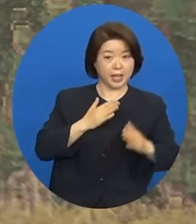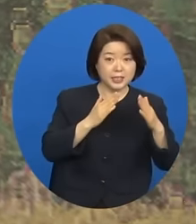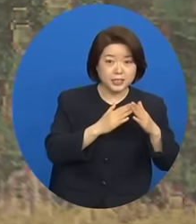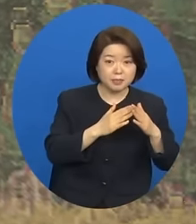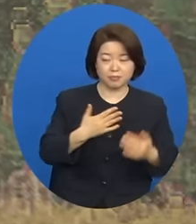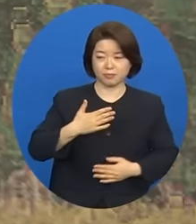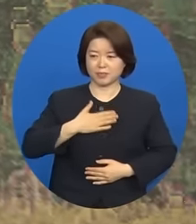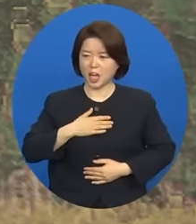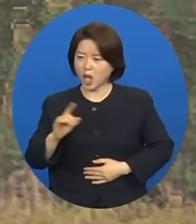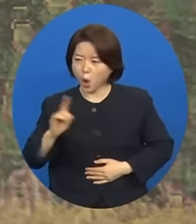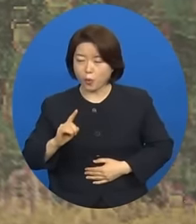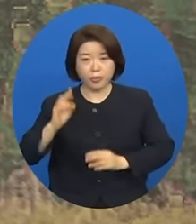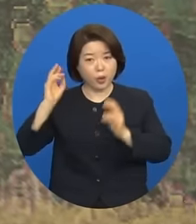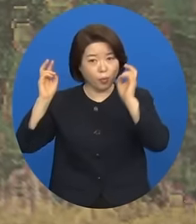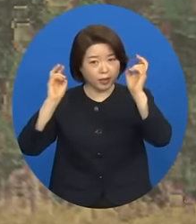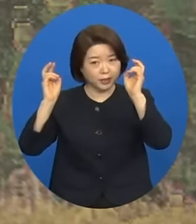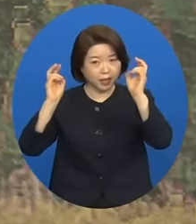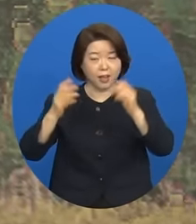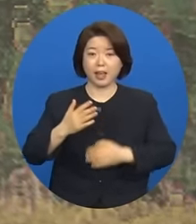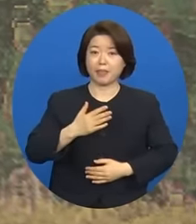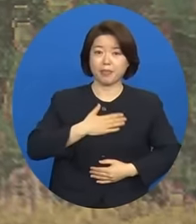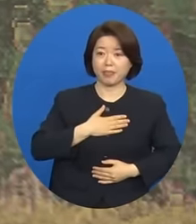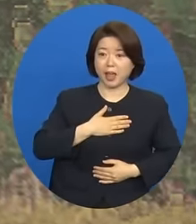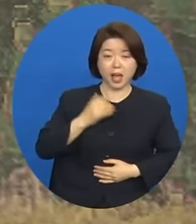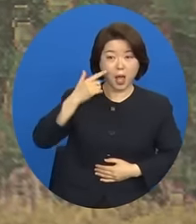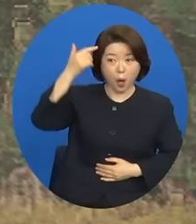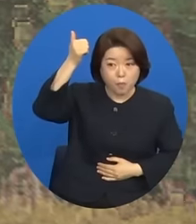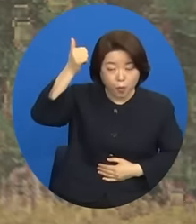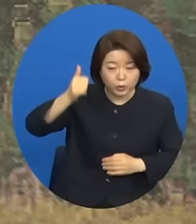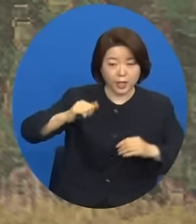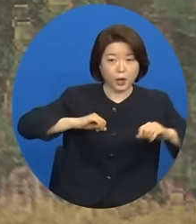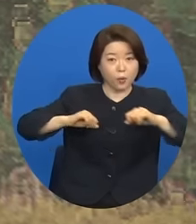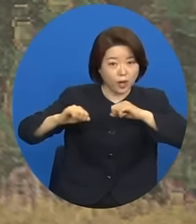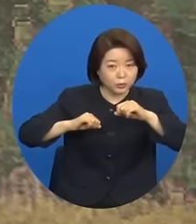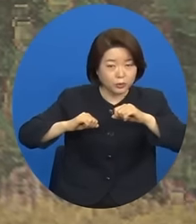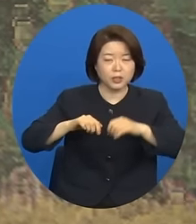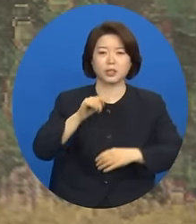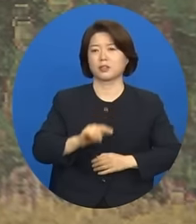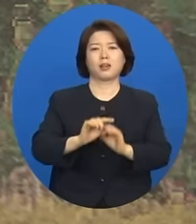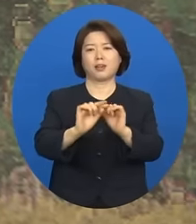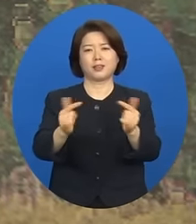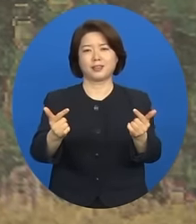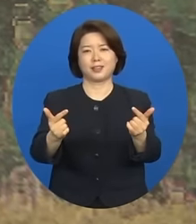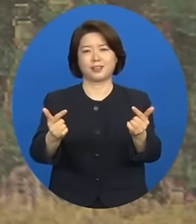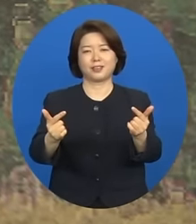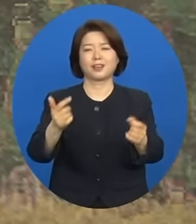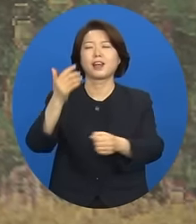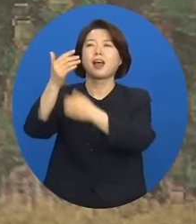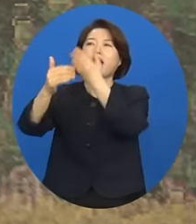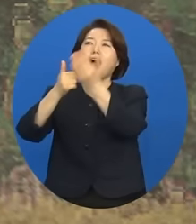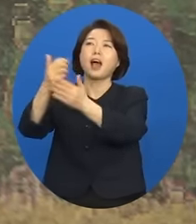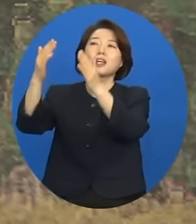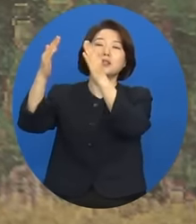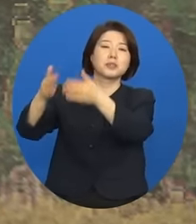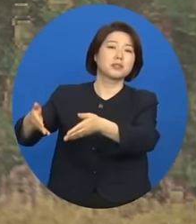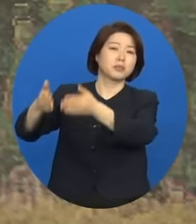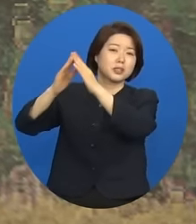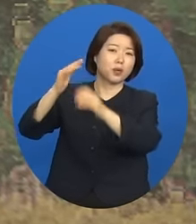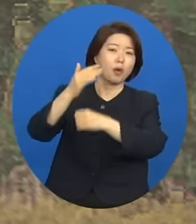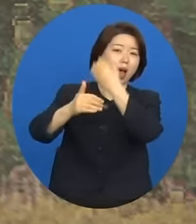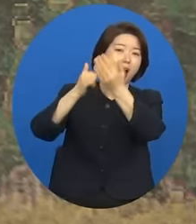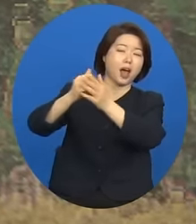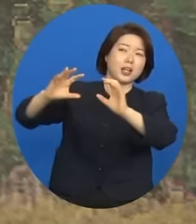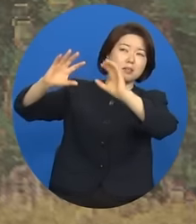나의 어떤 기업, 나의 목회가 아니라는 거예요. 하나님의 집을 세우는 것이고